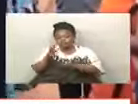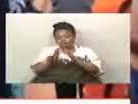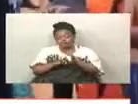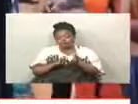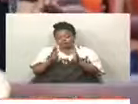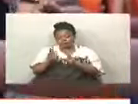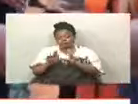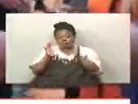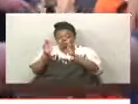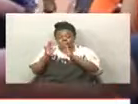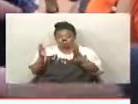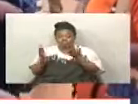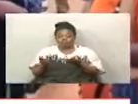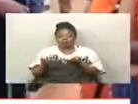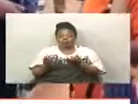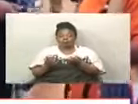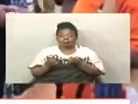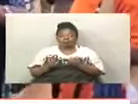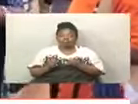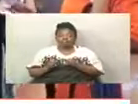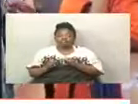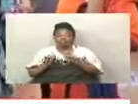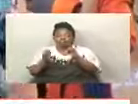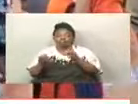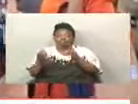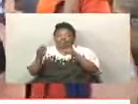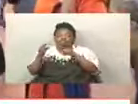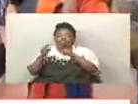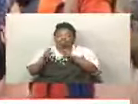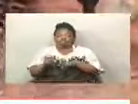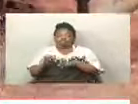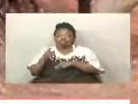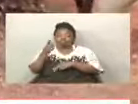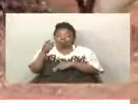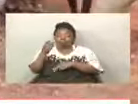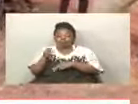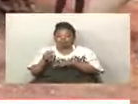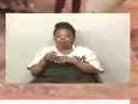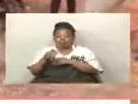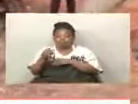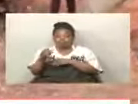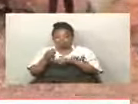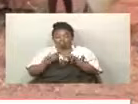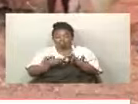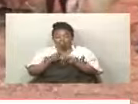bete kirebi jekis vya menula ebina bonga bilu mkago mwezo guja